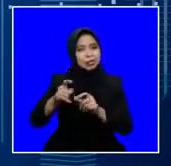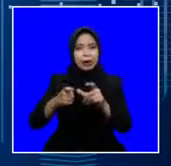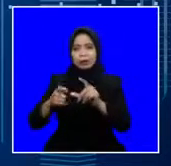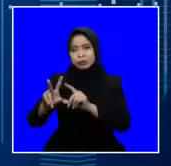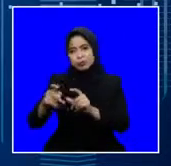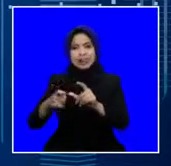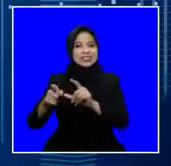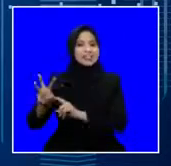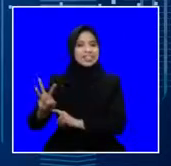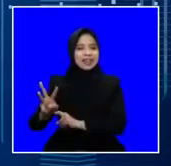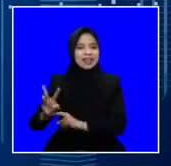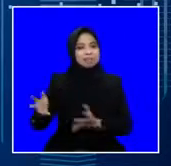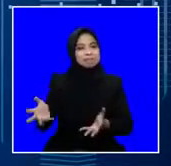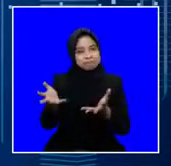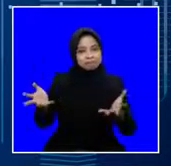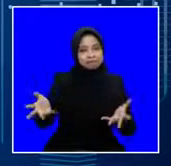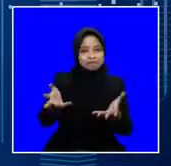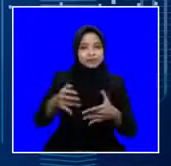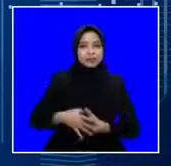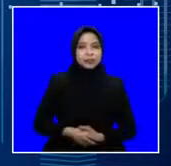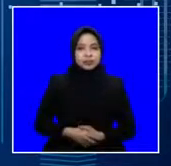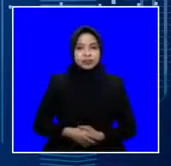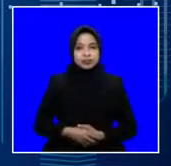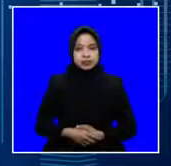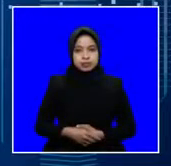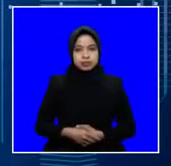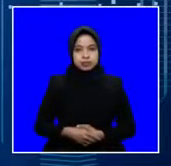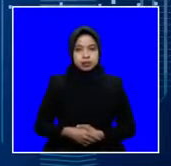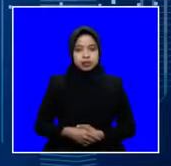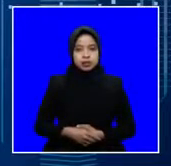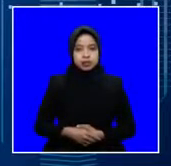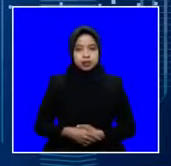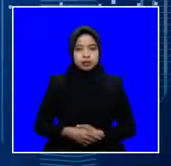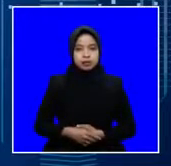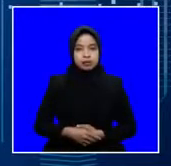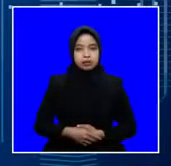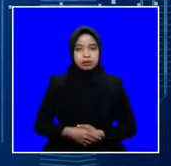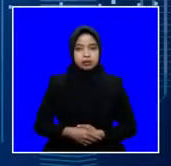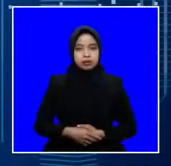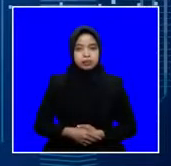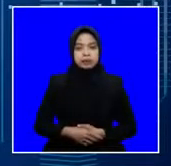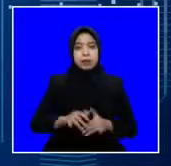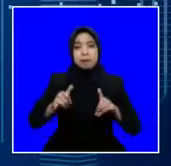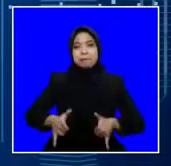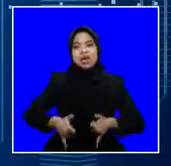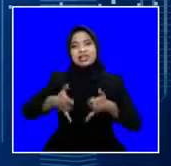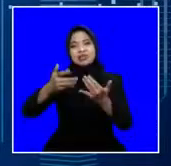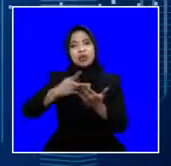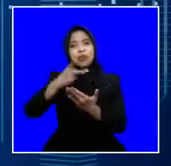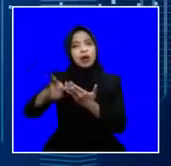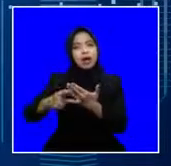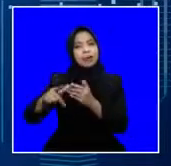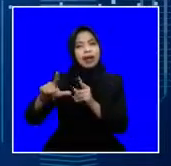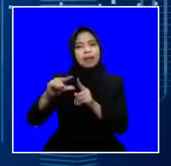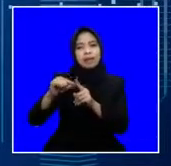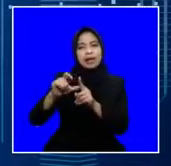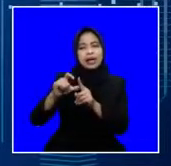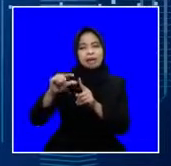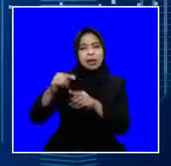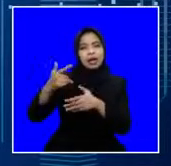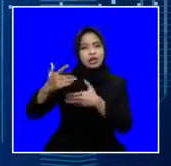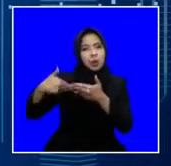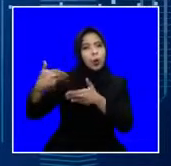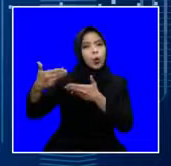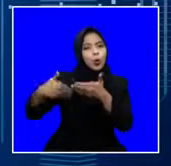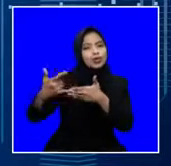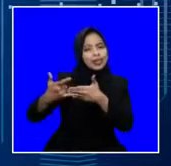S3. Nah, sementara itu, program-program beasiswa yang selama ini ada dan berjalan di LPDP tetap